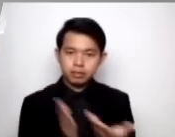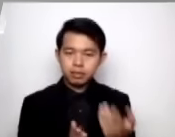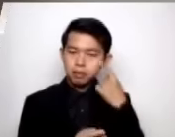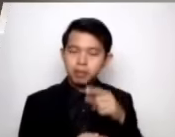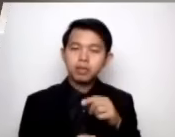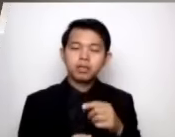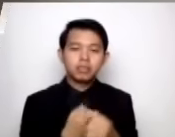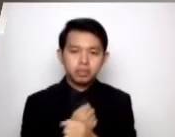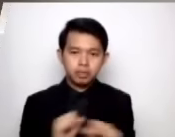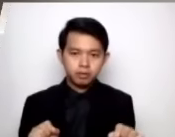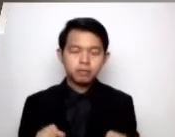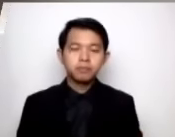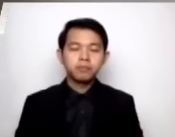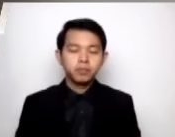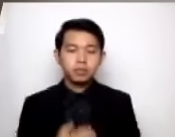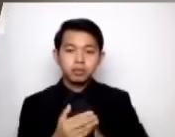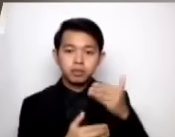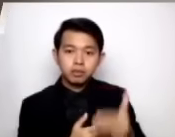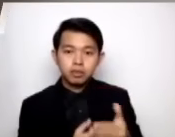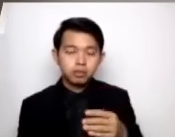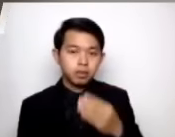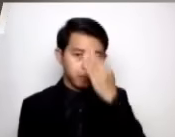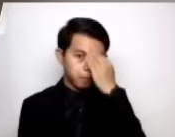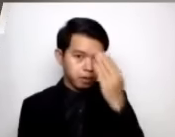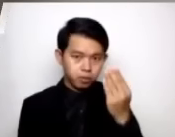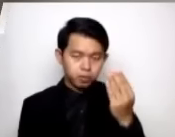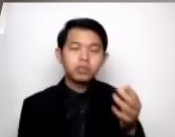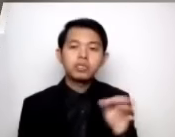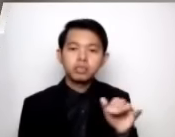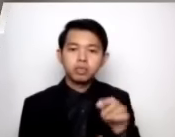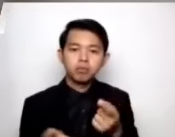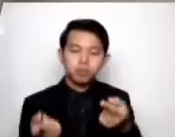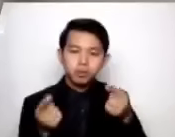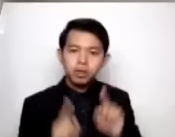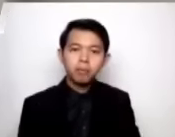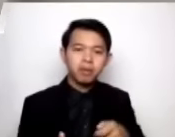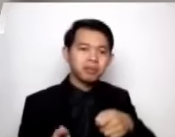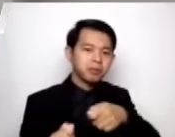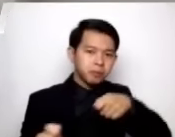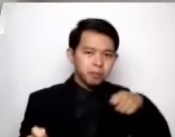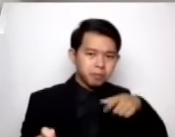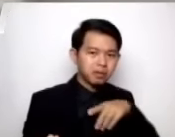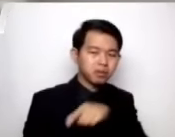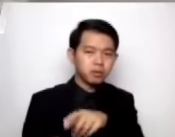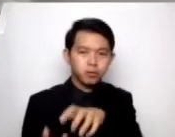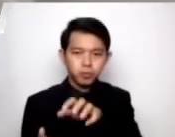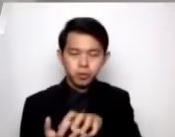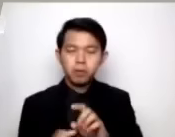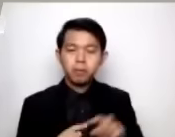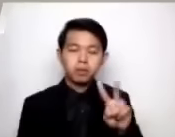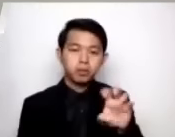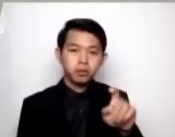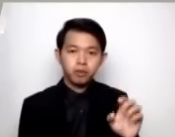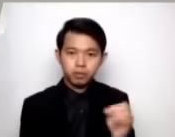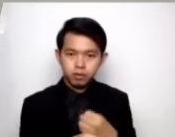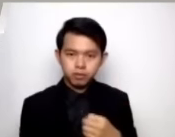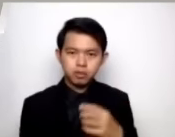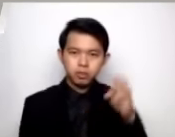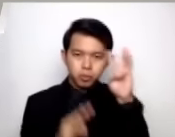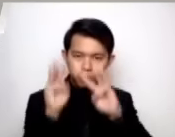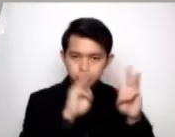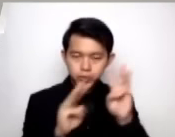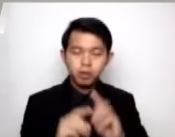ring aso sa Bacolod ang pinana na ikinabahala ng City Veterinary Office. Inaalam na ng LGU at pulisya kung sino